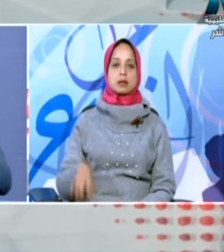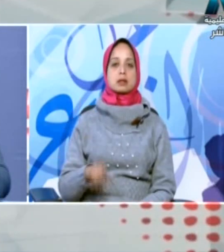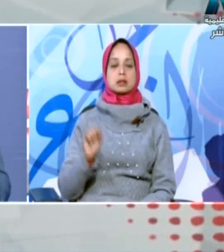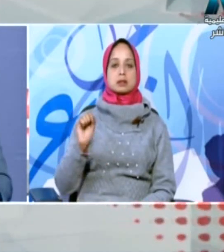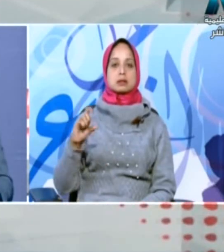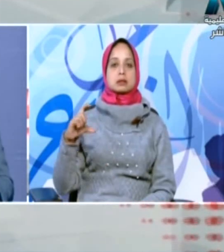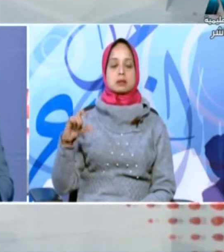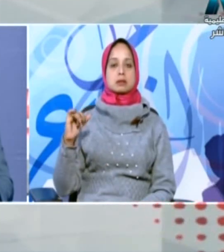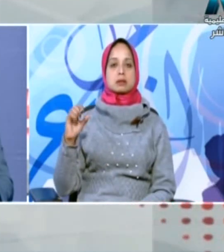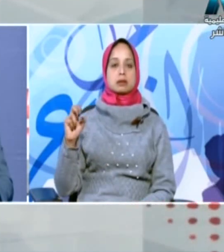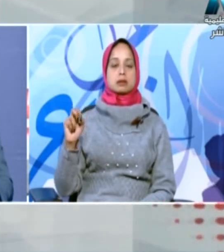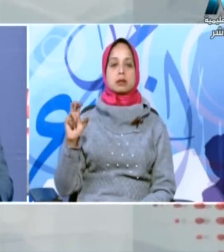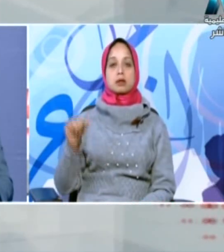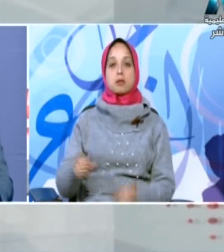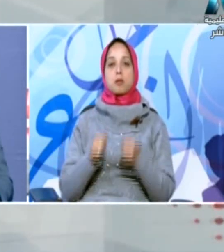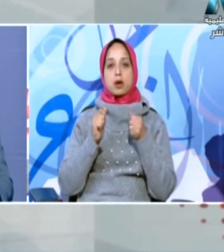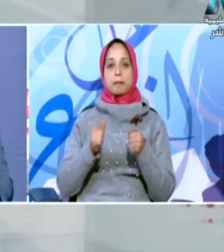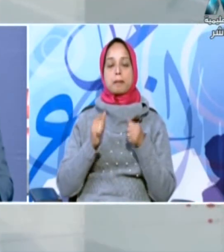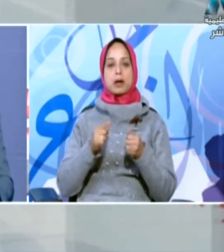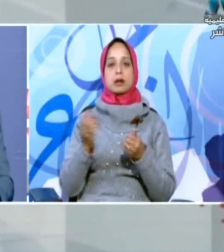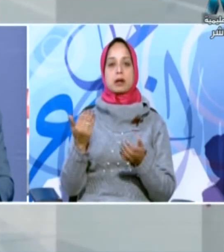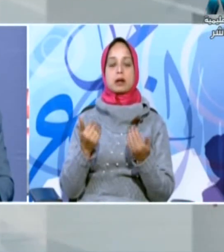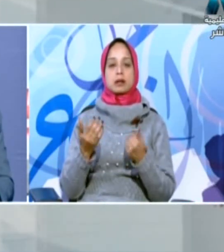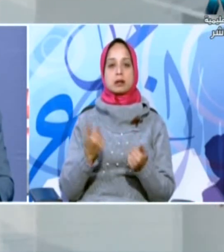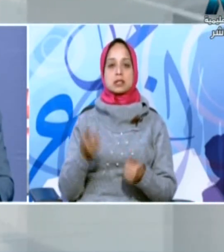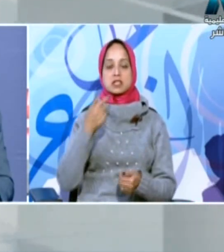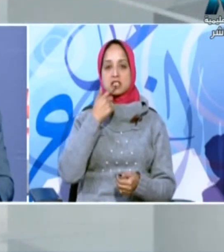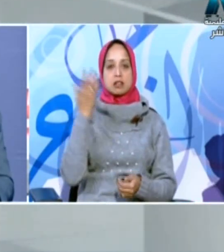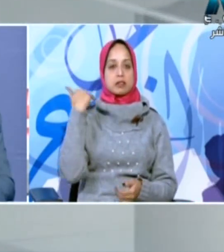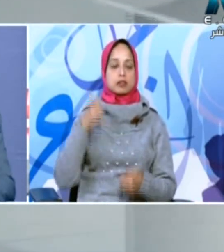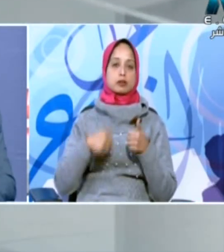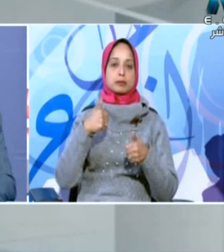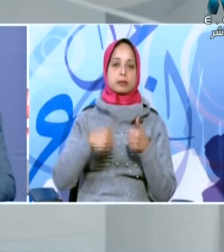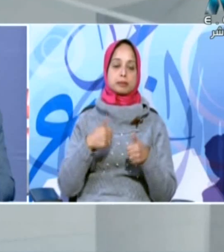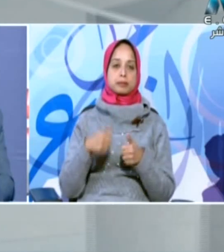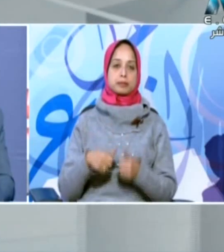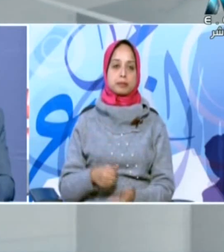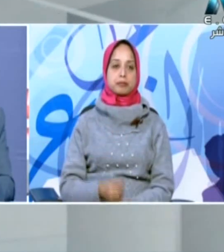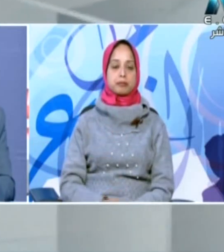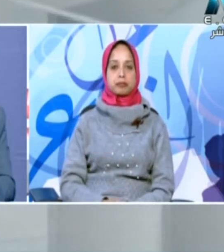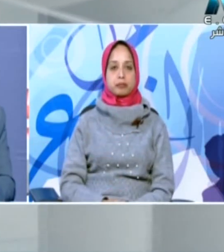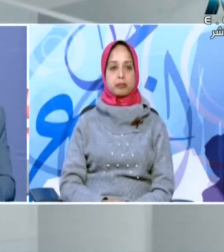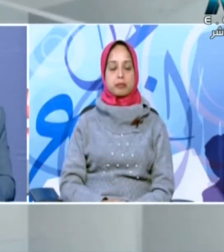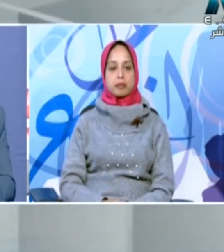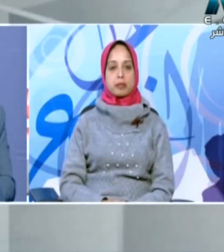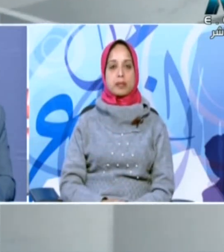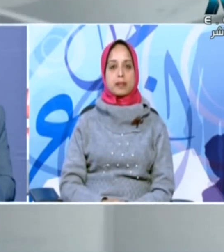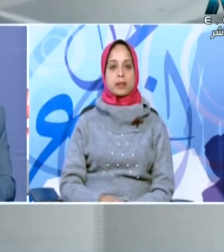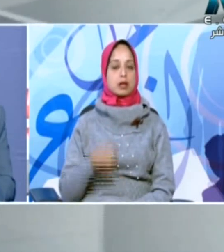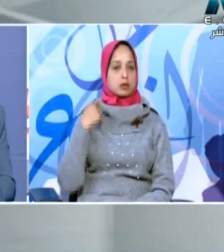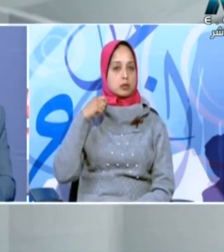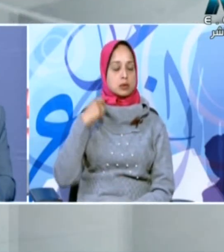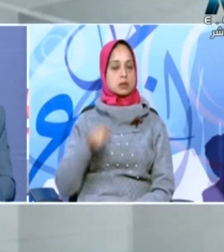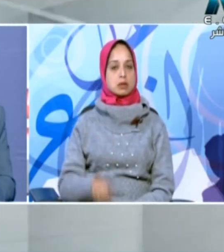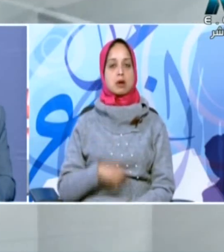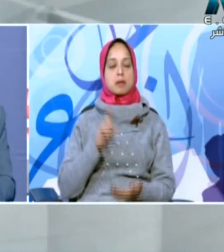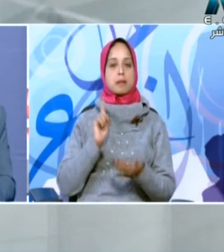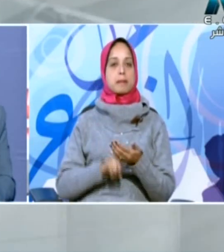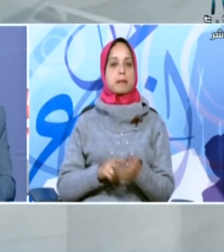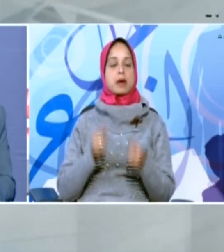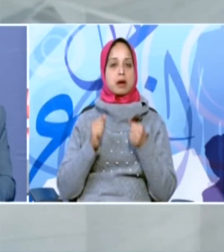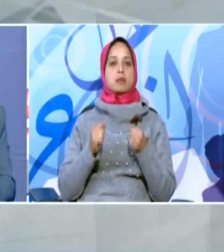هي وزاره محمد محمود. طيب نشوف مع بعض برضو كده، عندي من الوزارة المهمة او الوزارات المهمة او